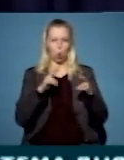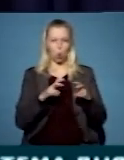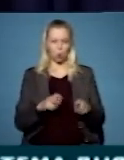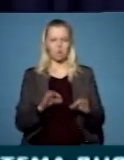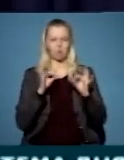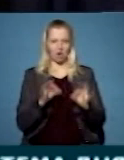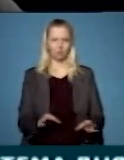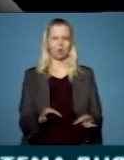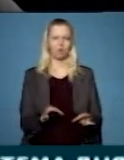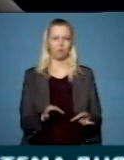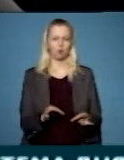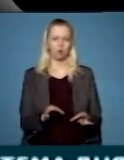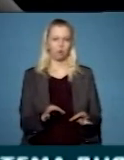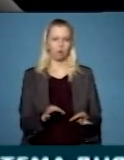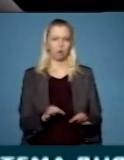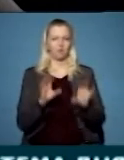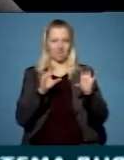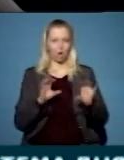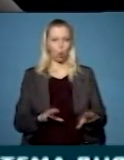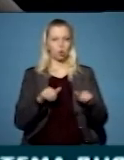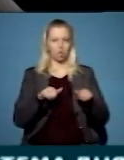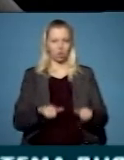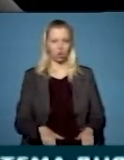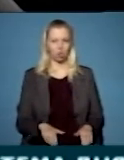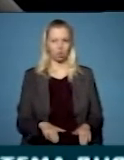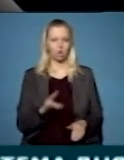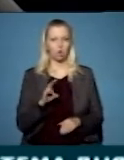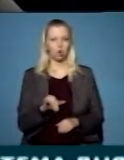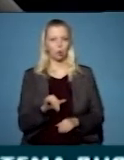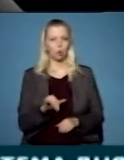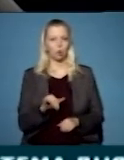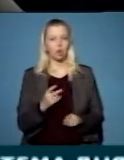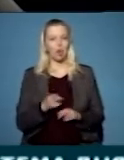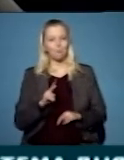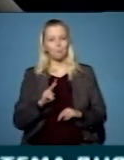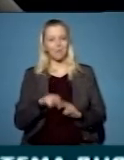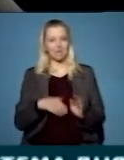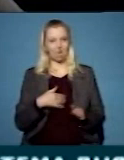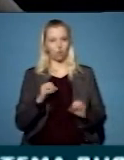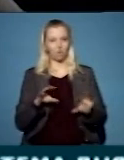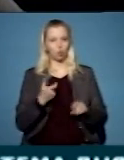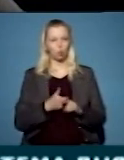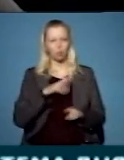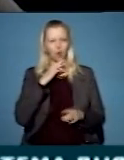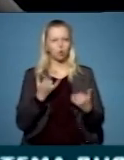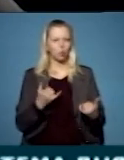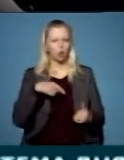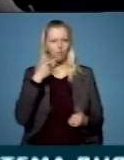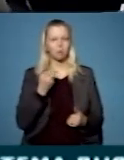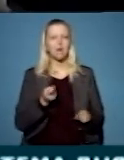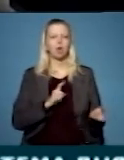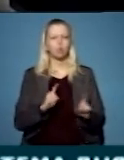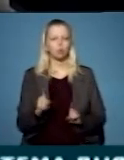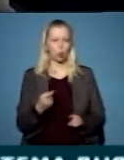неупереджене, тобто законне рішення. Ну, і ось наприкінці нашого ефіру ми дуже багато сьогодні говорили, для